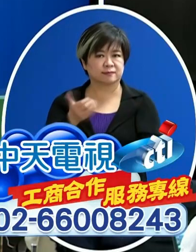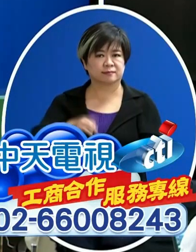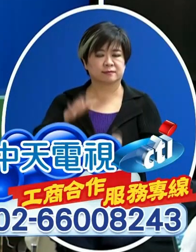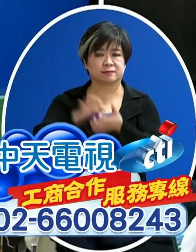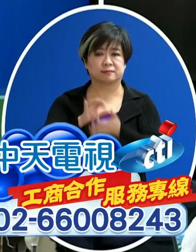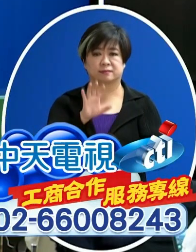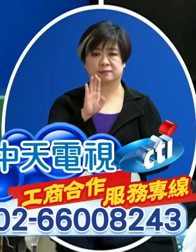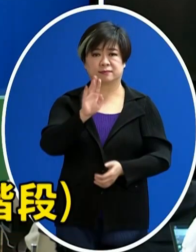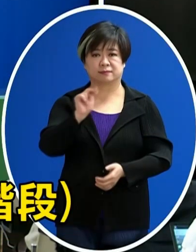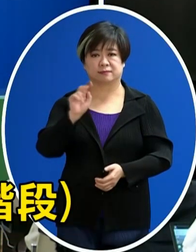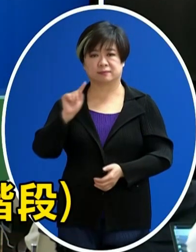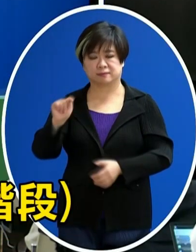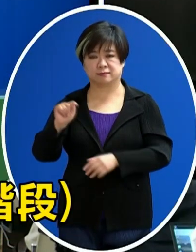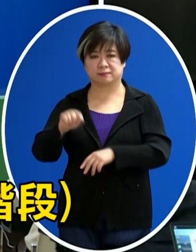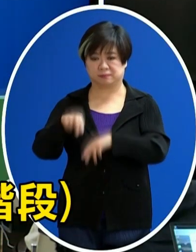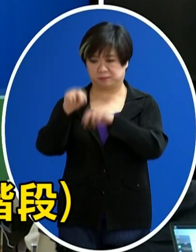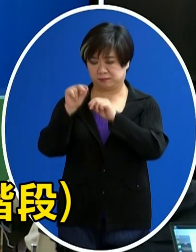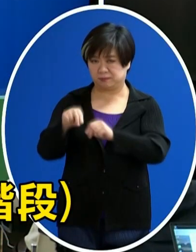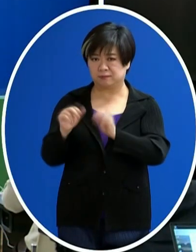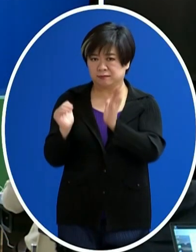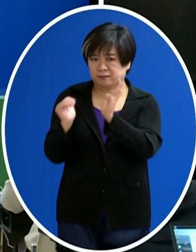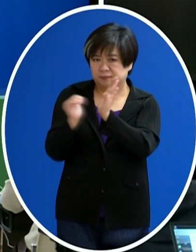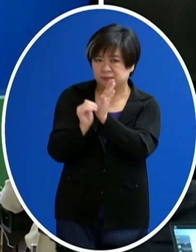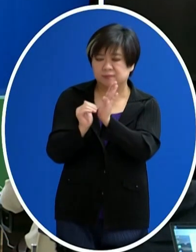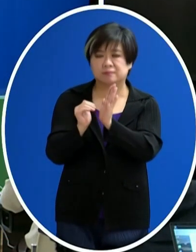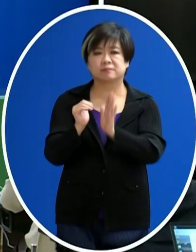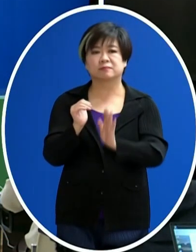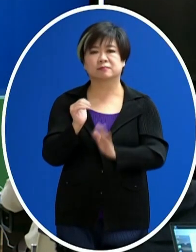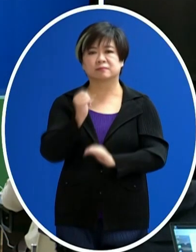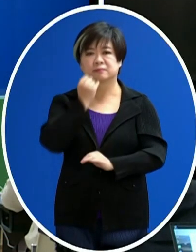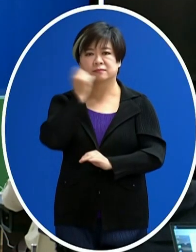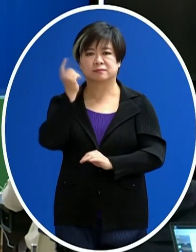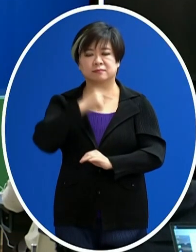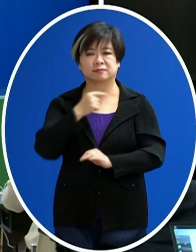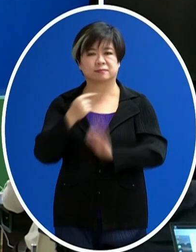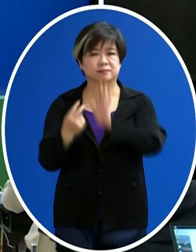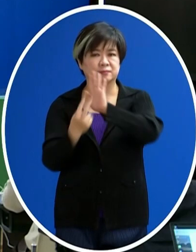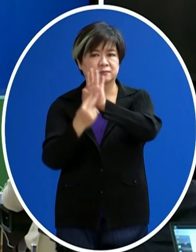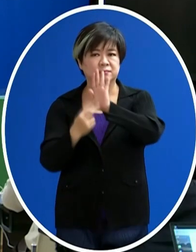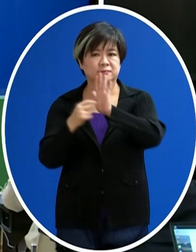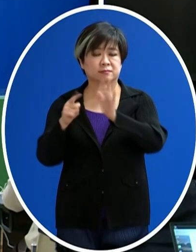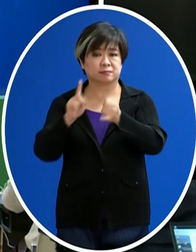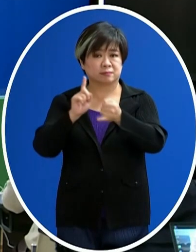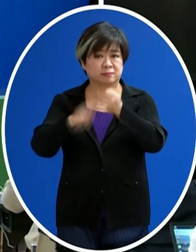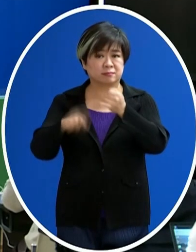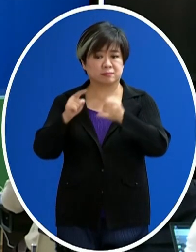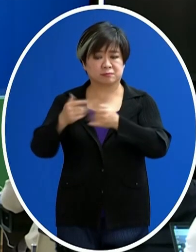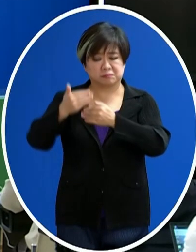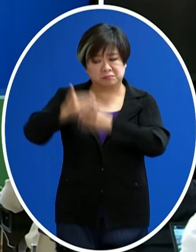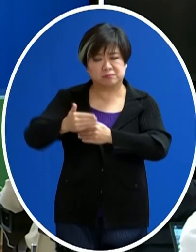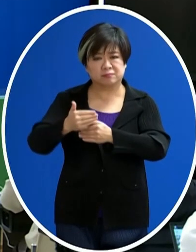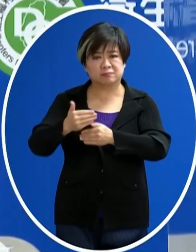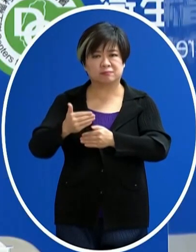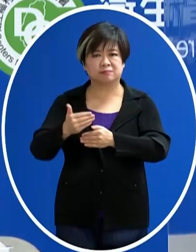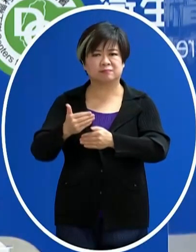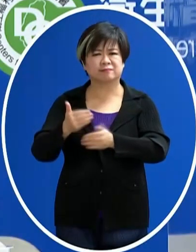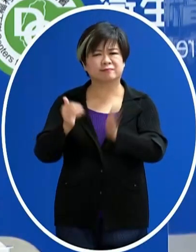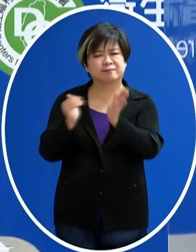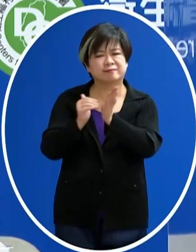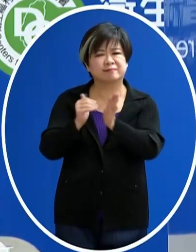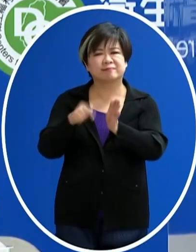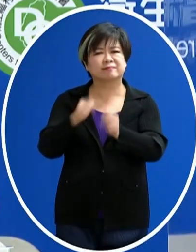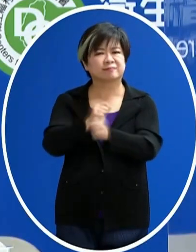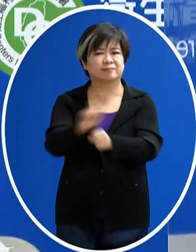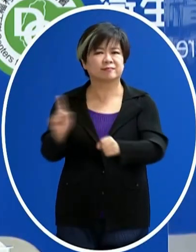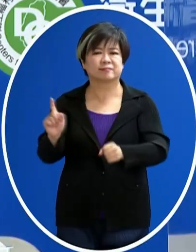BNT 疫苗最新进度是已经到最后阶段，可以帮我们详细的说明一下这个最后的进度是什么吗？然后再